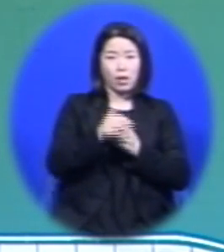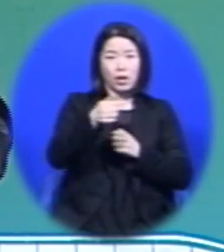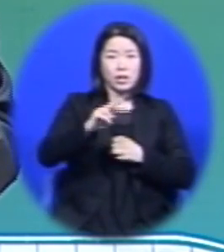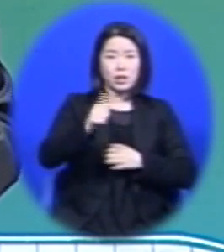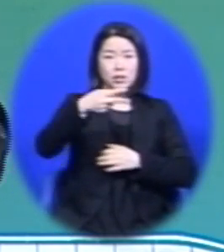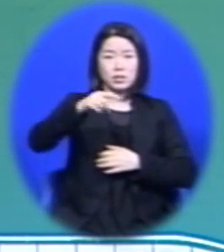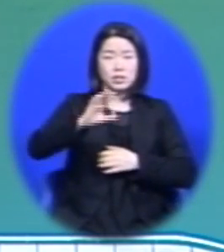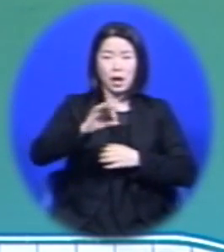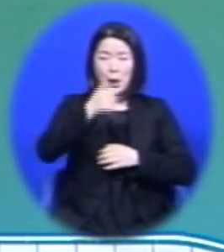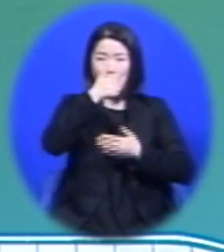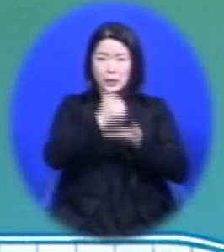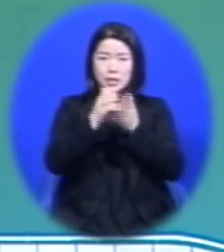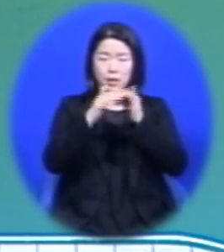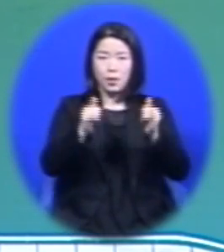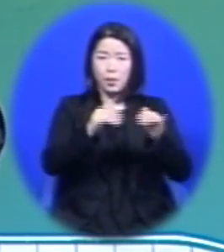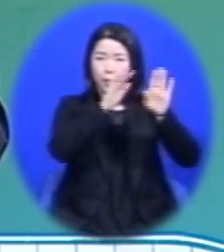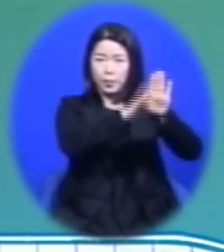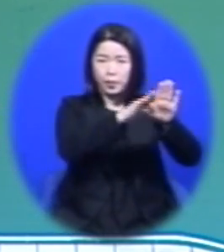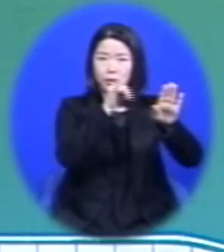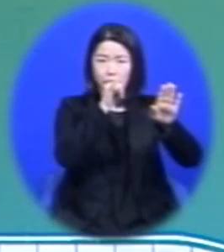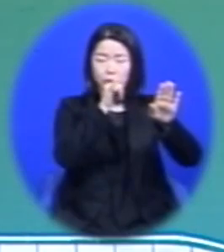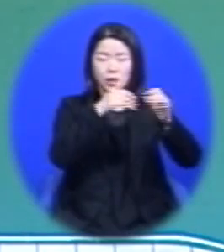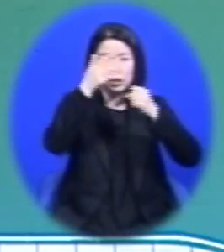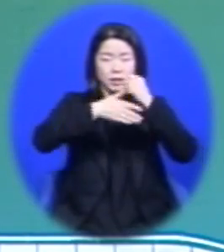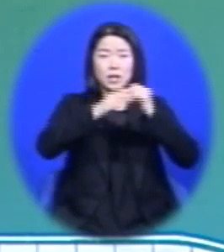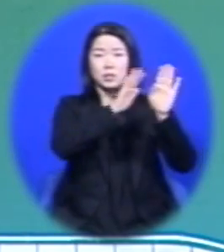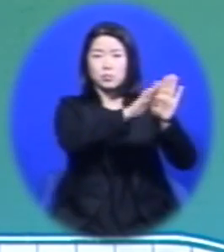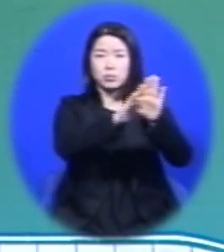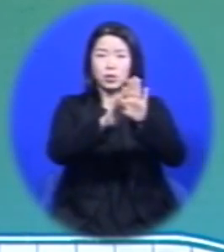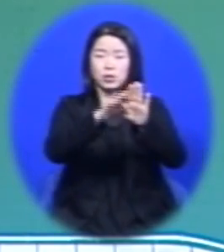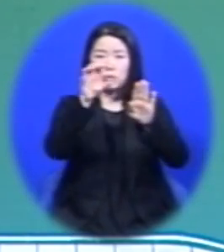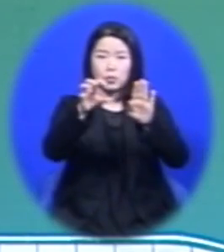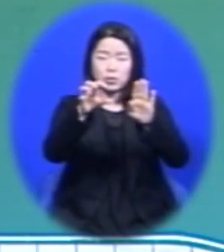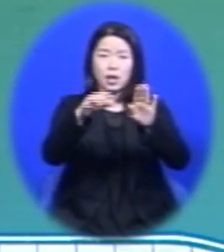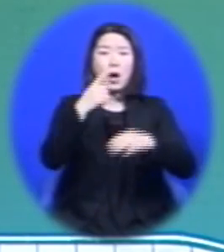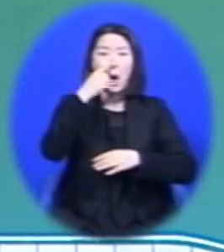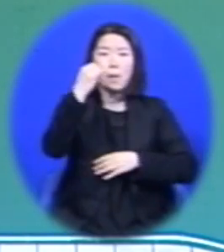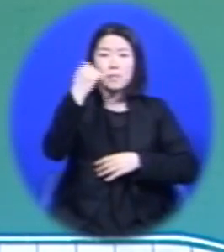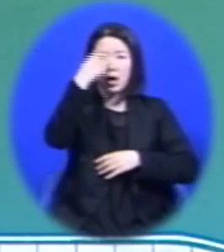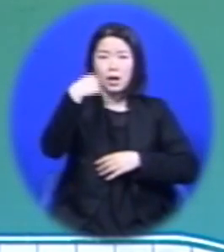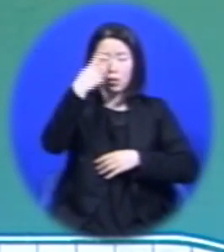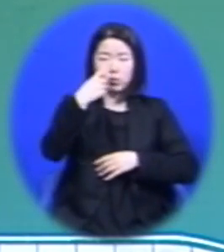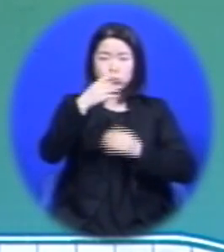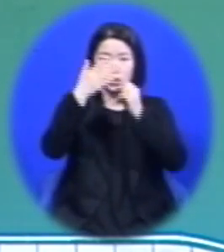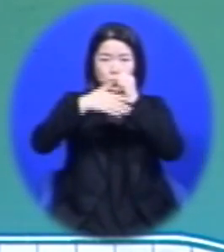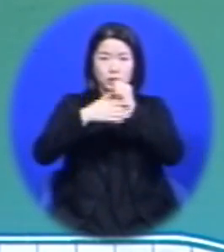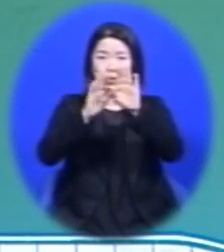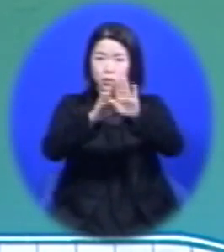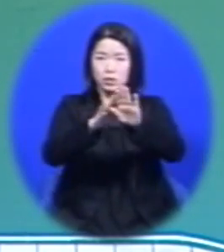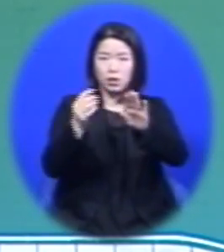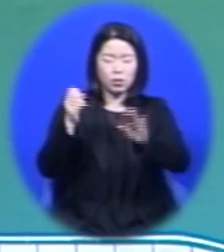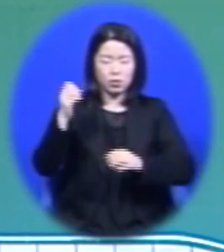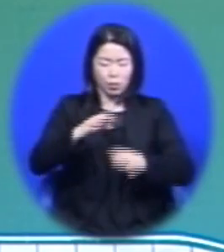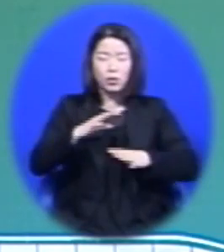현상수배범, 범죄자들 이런 사람들의 사진이 붙어있는 곳에 엄마 사진이 있으니까 깜짝 놀라서 그 사진을